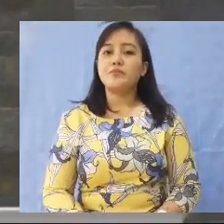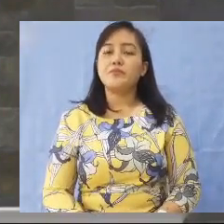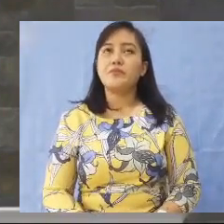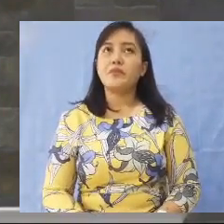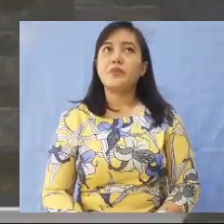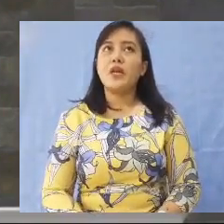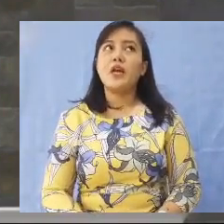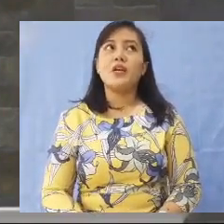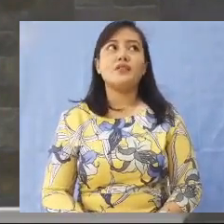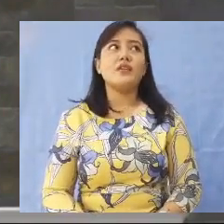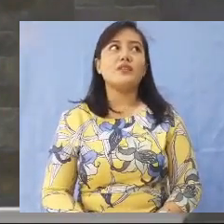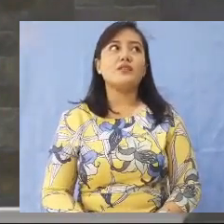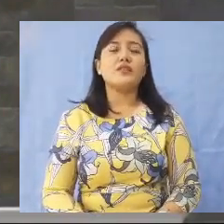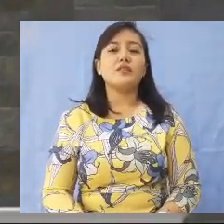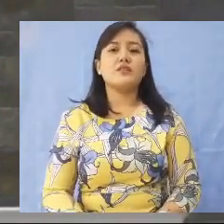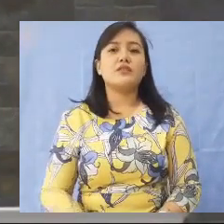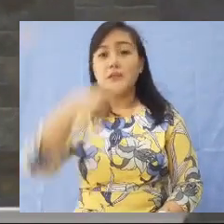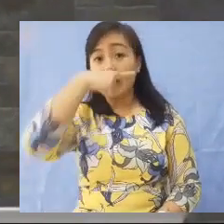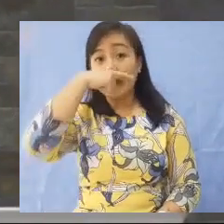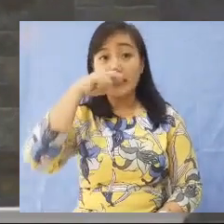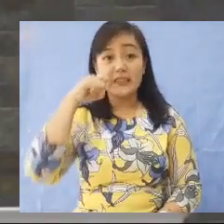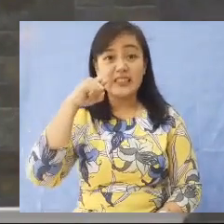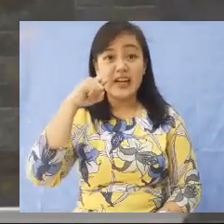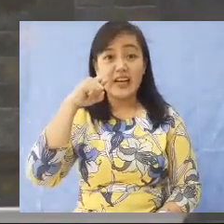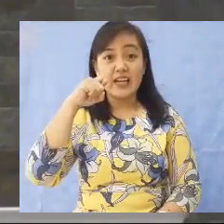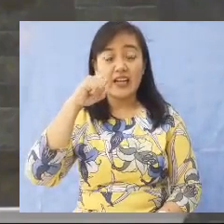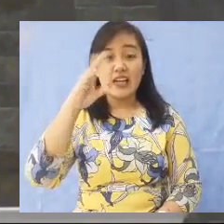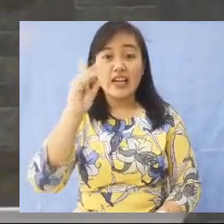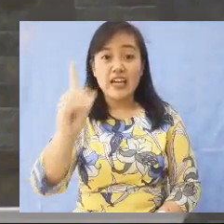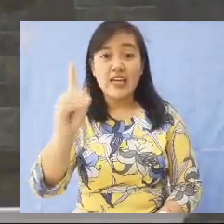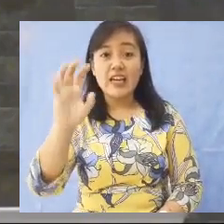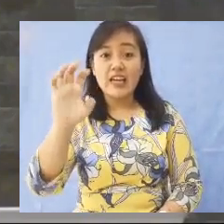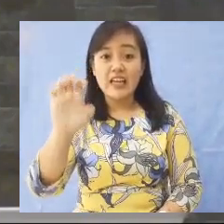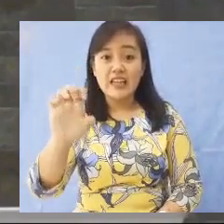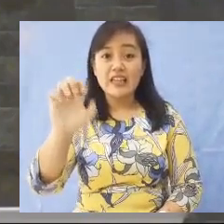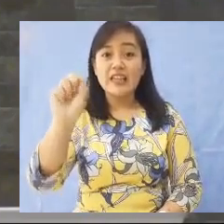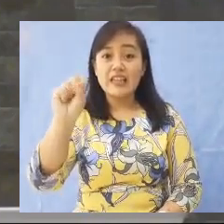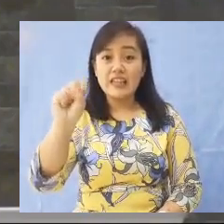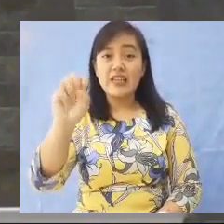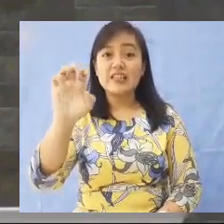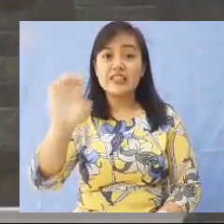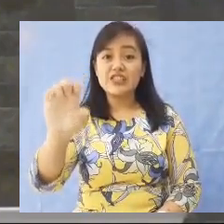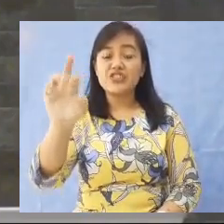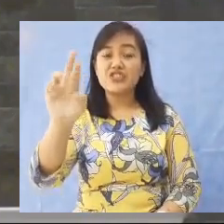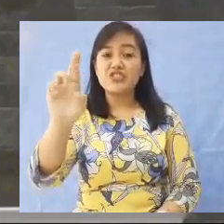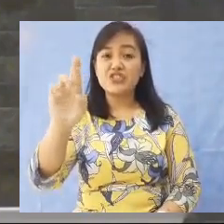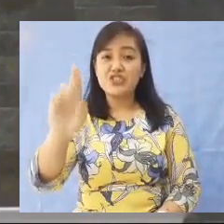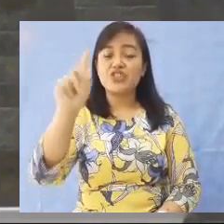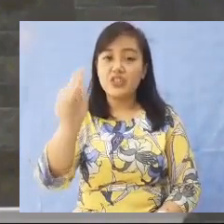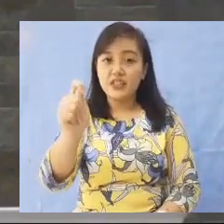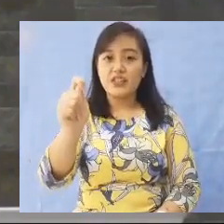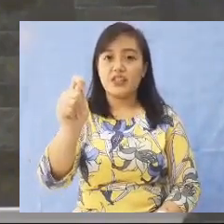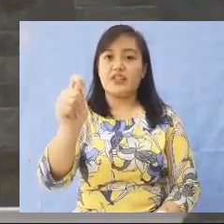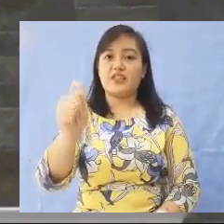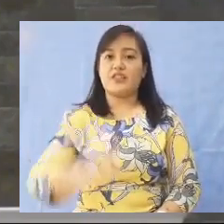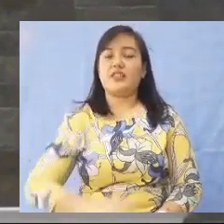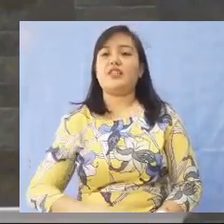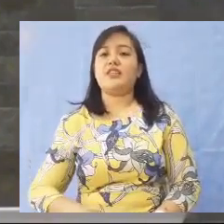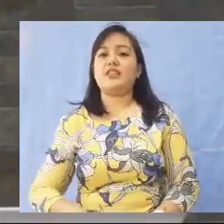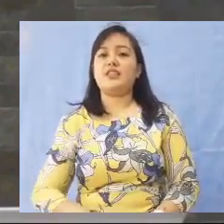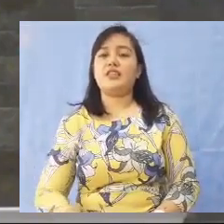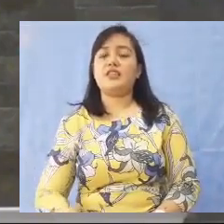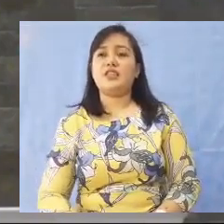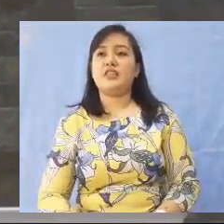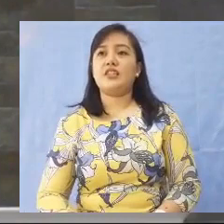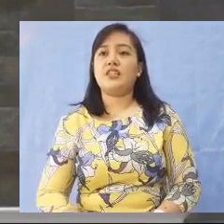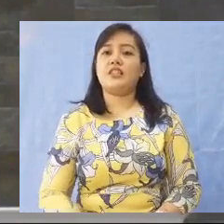karamihan nung mga lugar sa kanila. Kaya nga po, pag sinabing tubig, pag ikaw ay merong lifetime supply ng